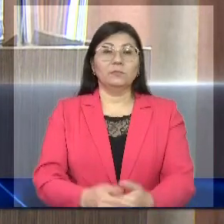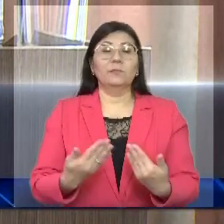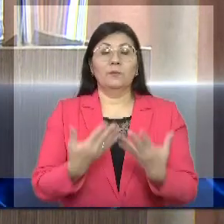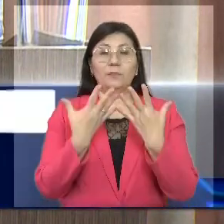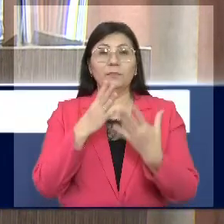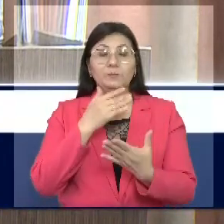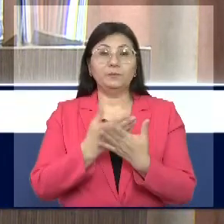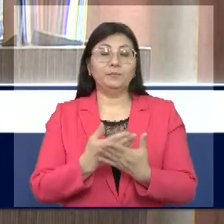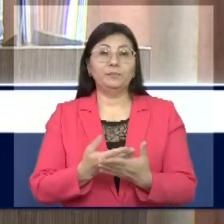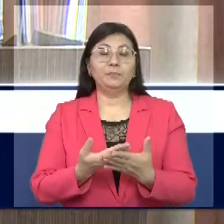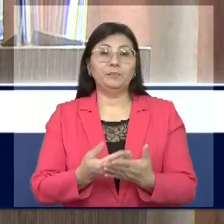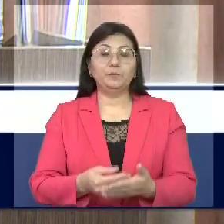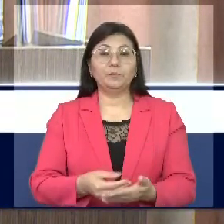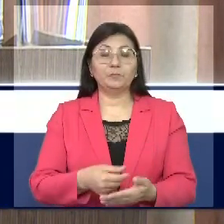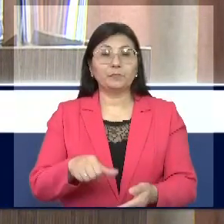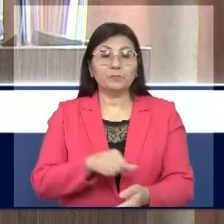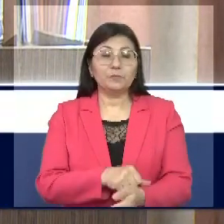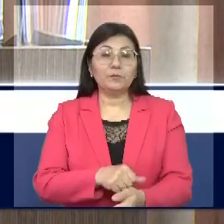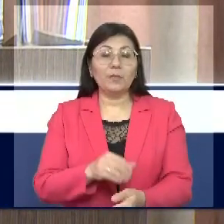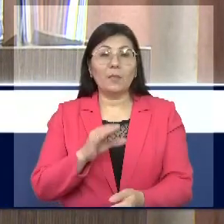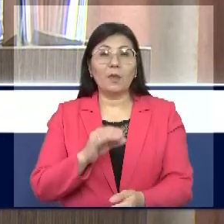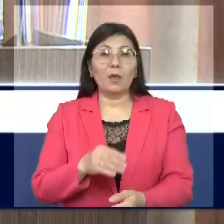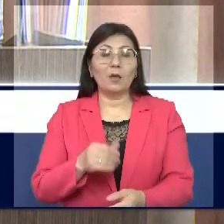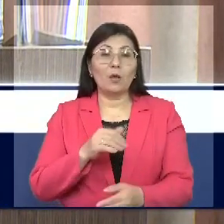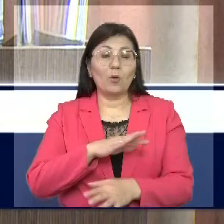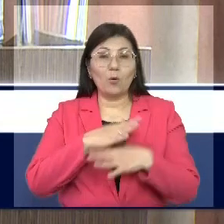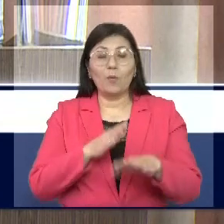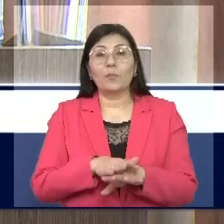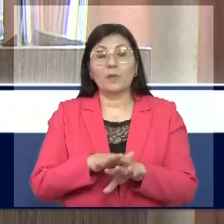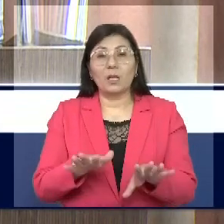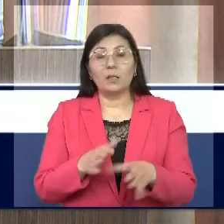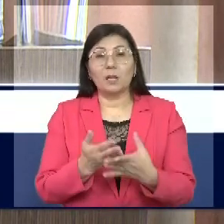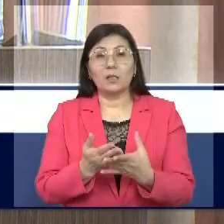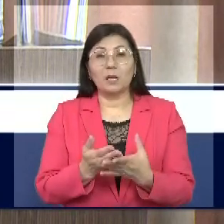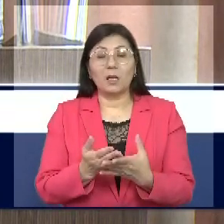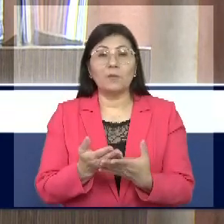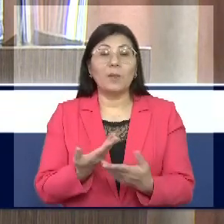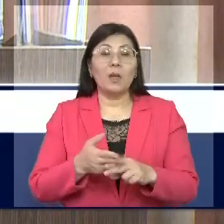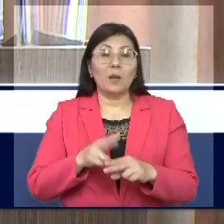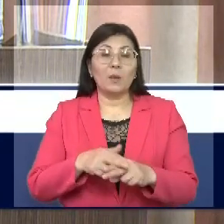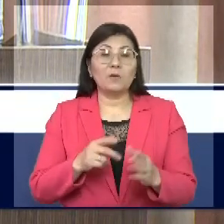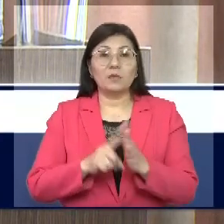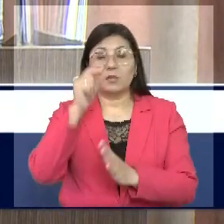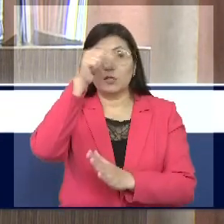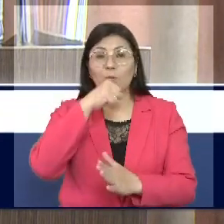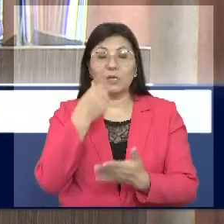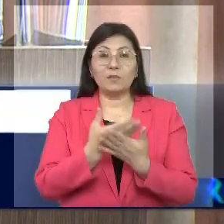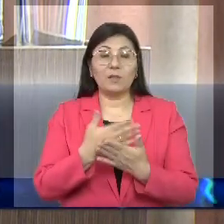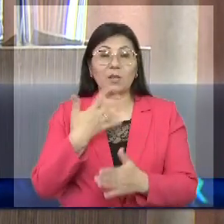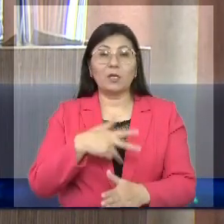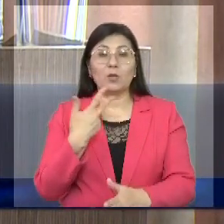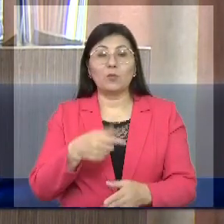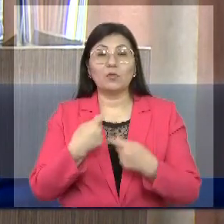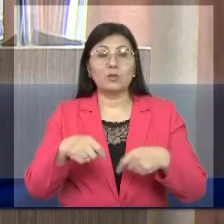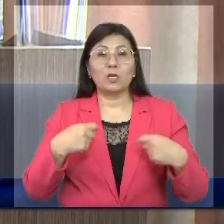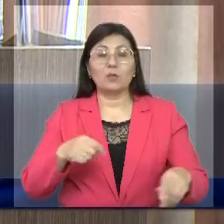Қазіргі кезде синтетикалық есірткі көп тараған. Жыл өткен сайын бағасы арзандап, қол жетімді бола түсті. Жыл басынан бері 53 сату дерегі